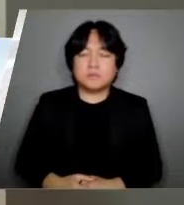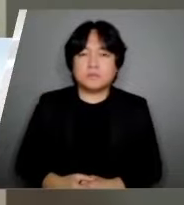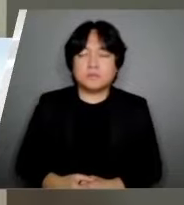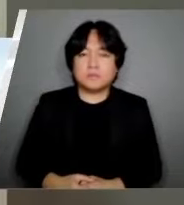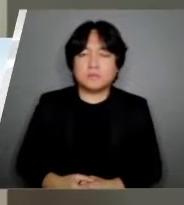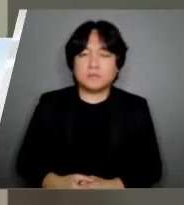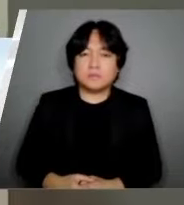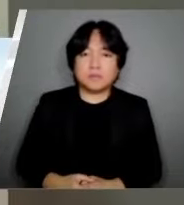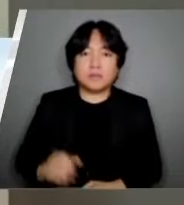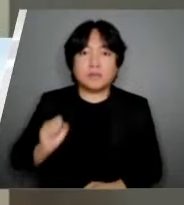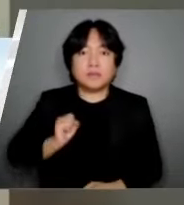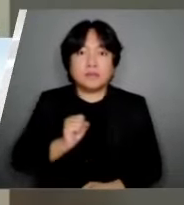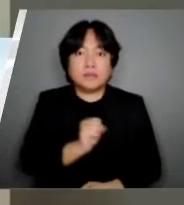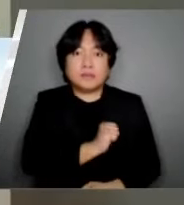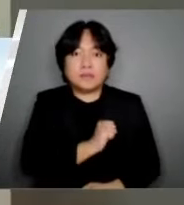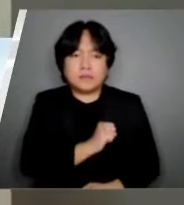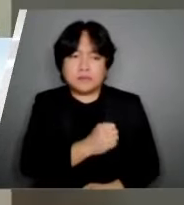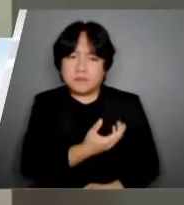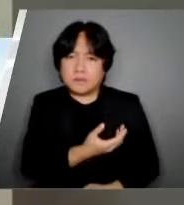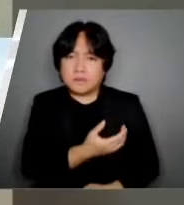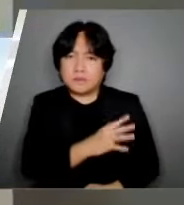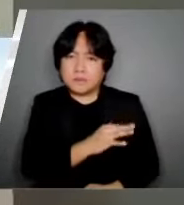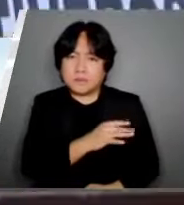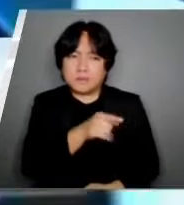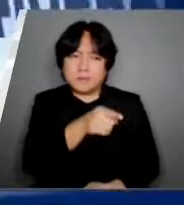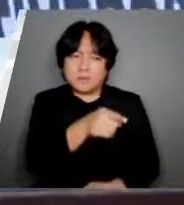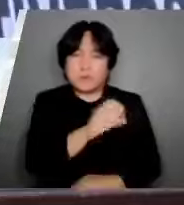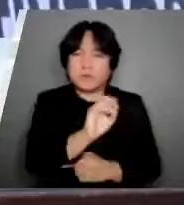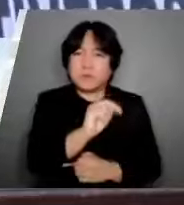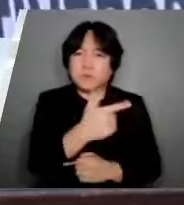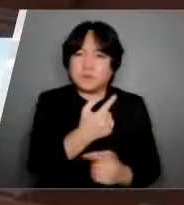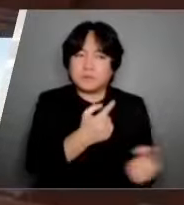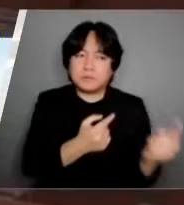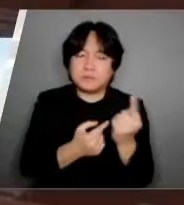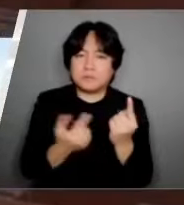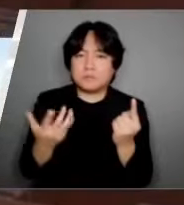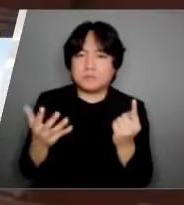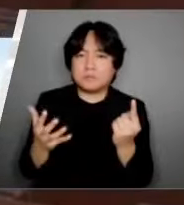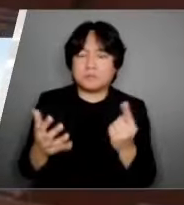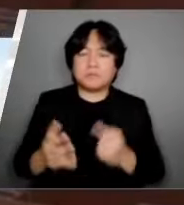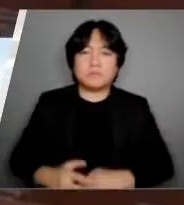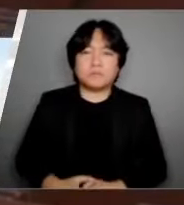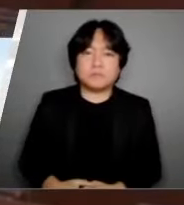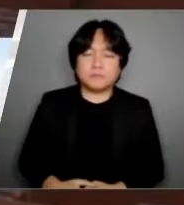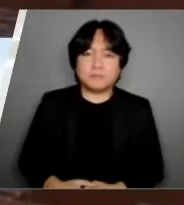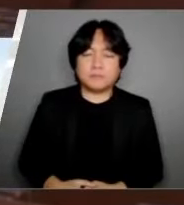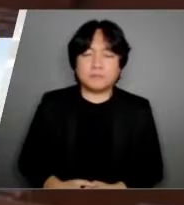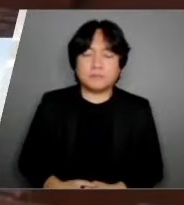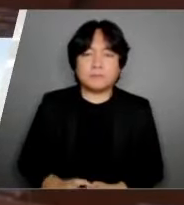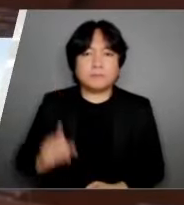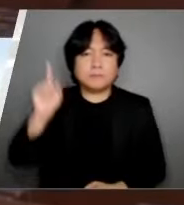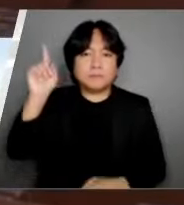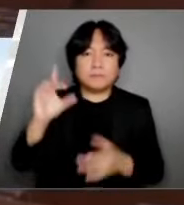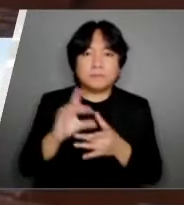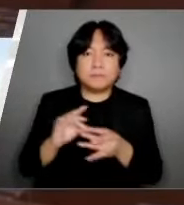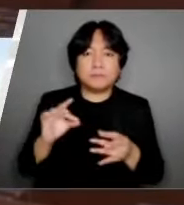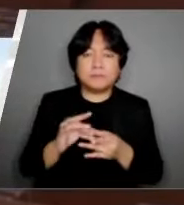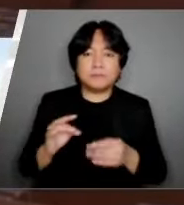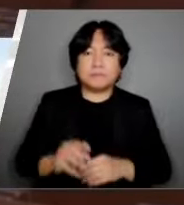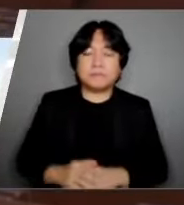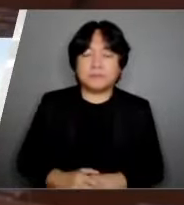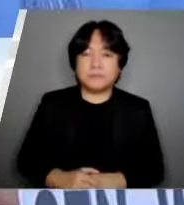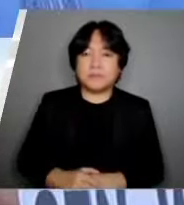sa kamera bunga ng nilabas na arrest order doon. Si Wesley, alam ko nauna siya sa amin